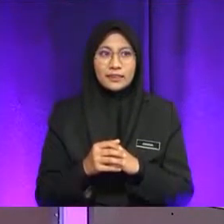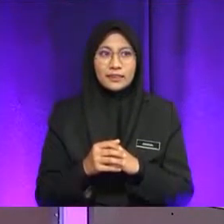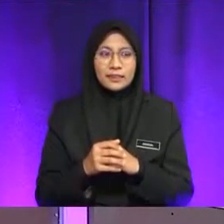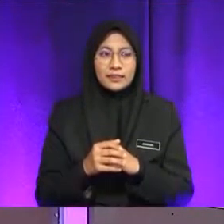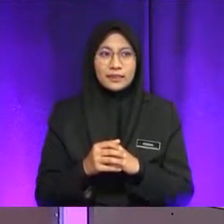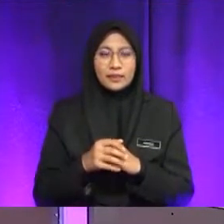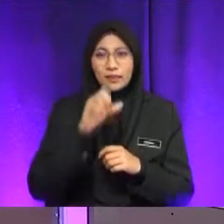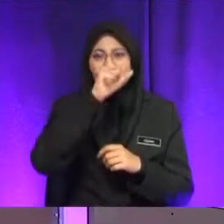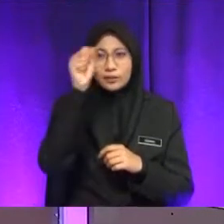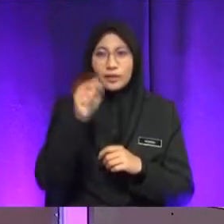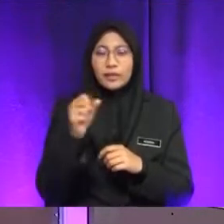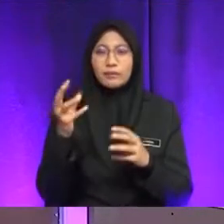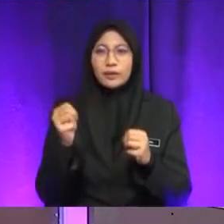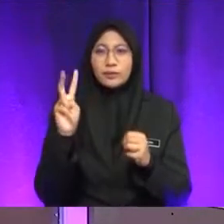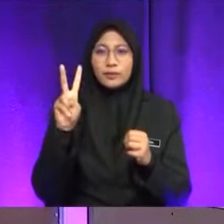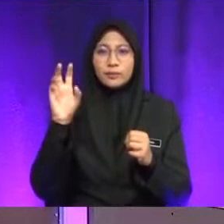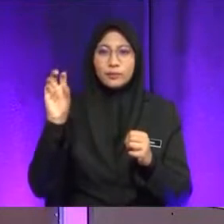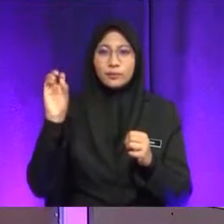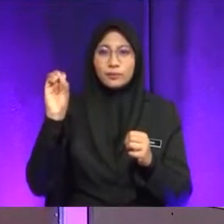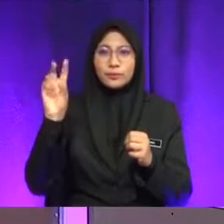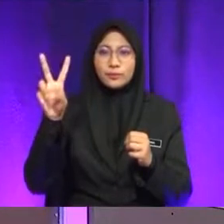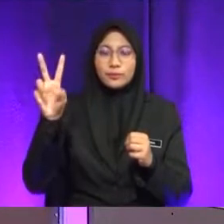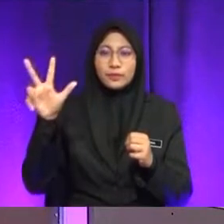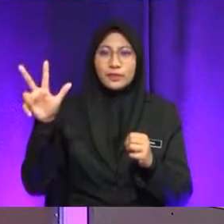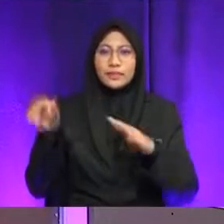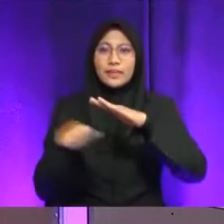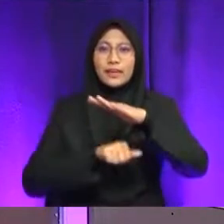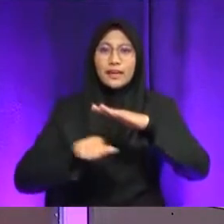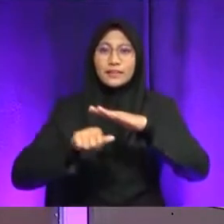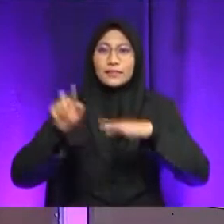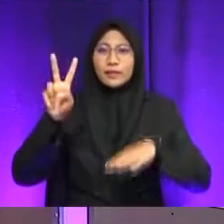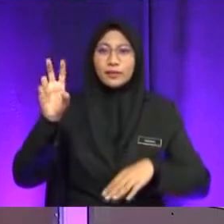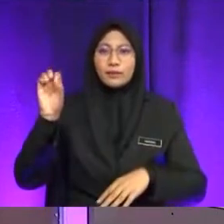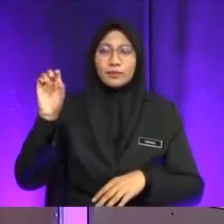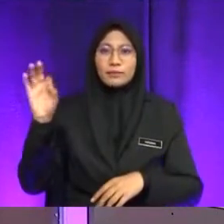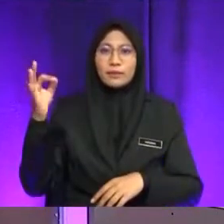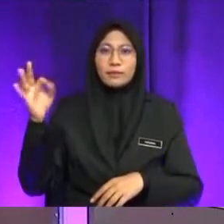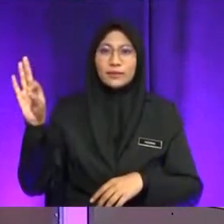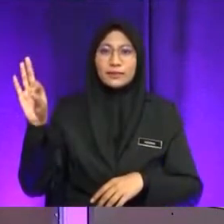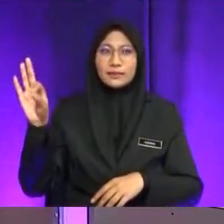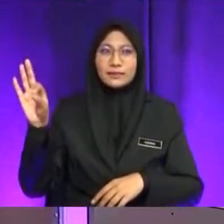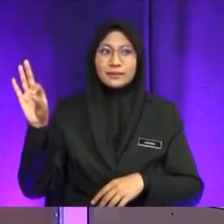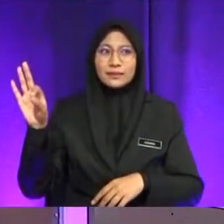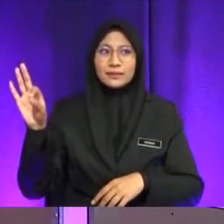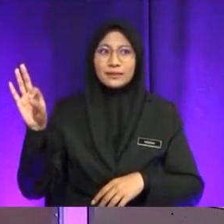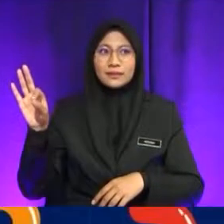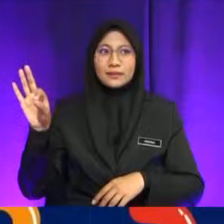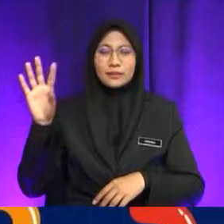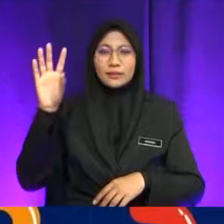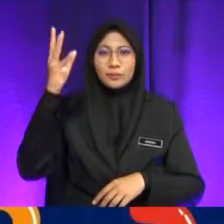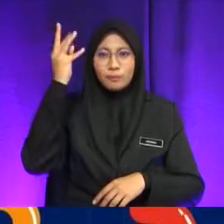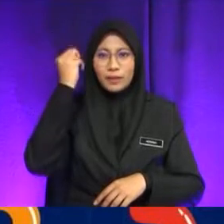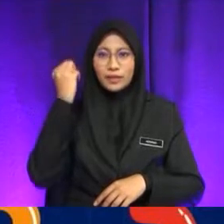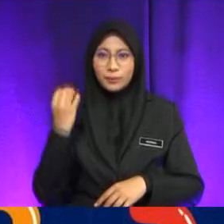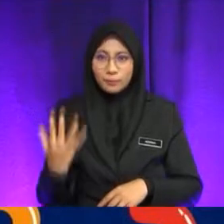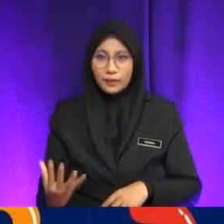2023 berasaskan tahun 2019/2020 tiga berasaskan tahun 19 data kita kita ada